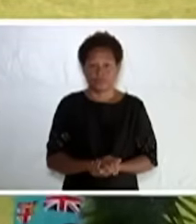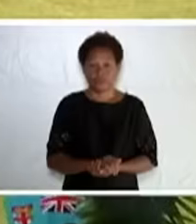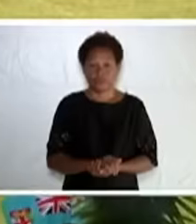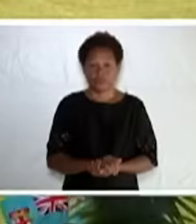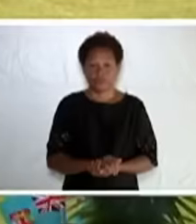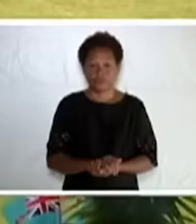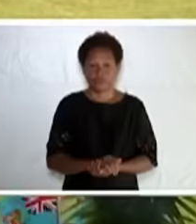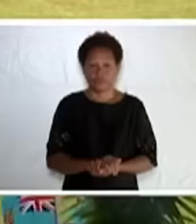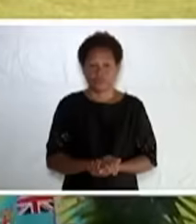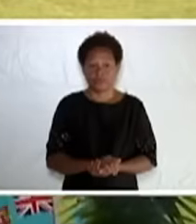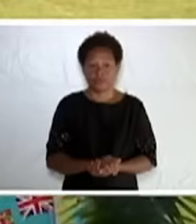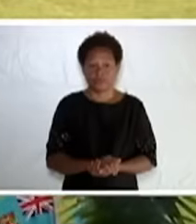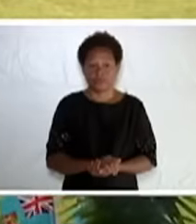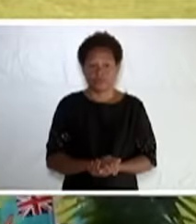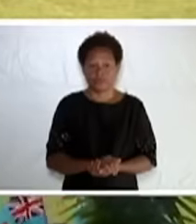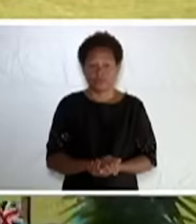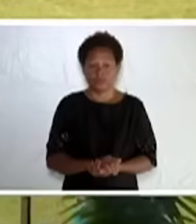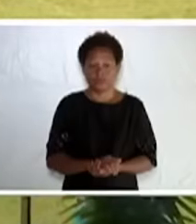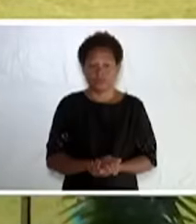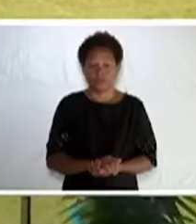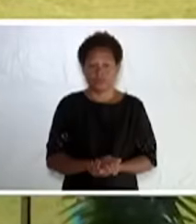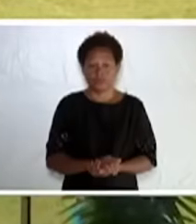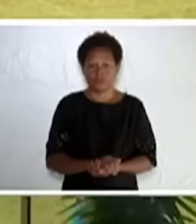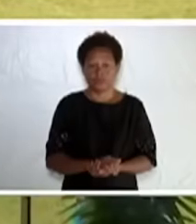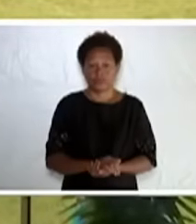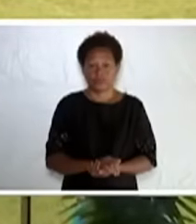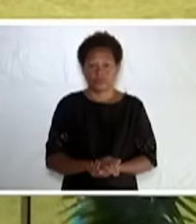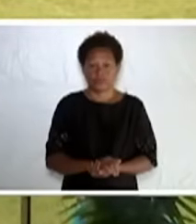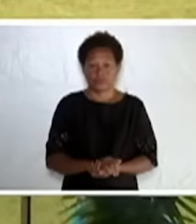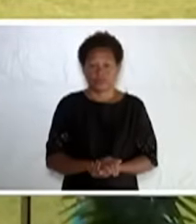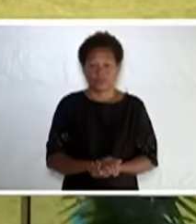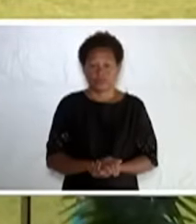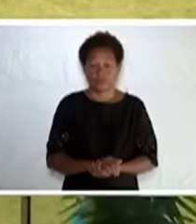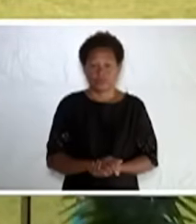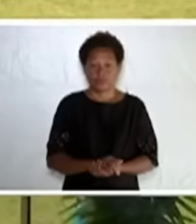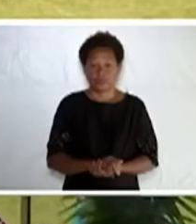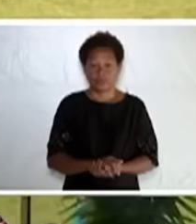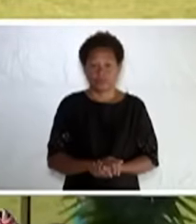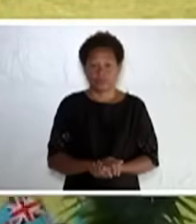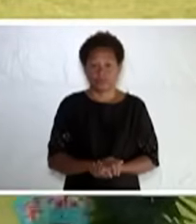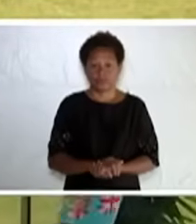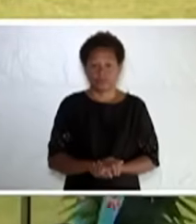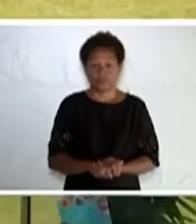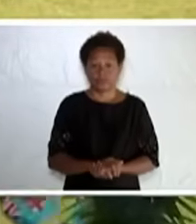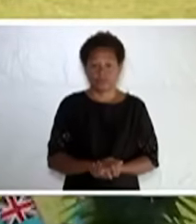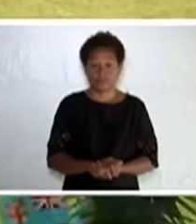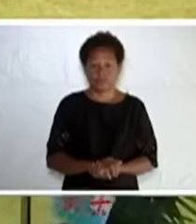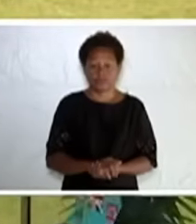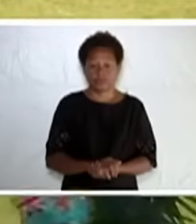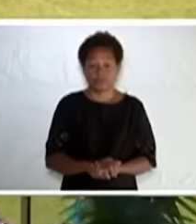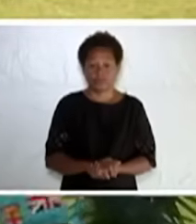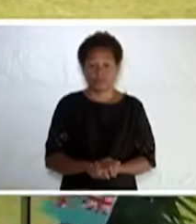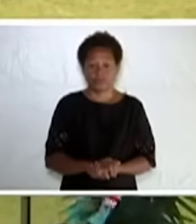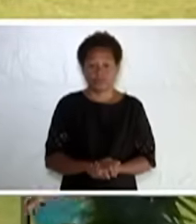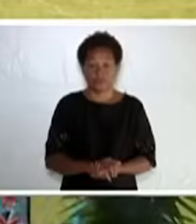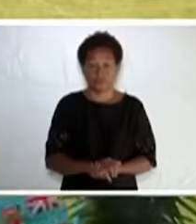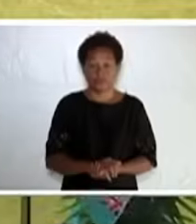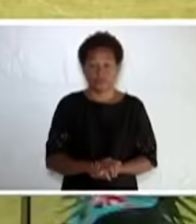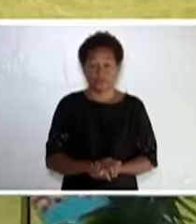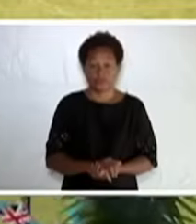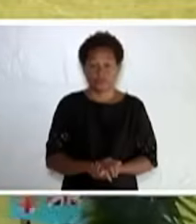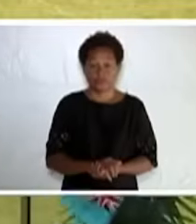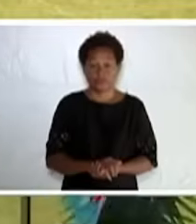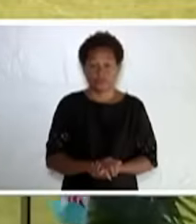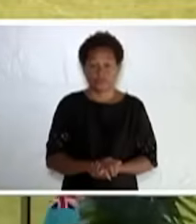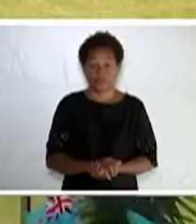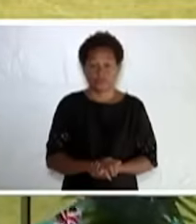आपके पास। और अगर आप देखें किसी को, उनके बाएं तरफ कोला पर एक लाल पॉपी ये फूल है, तो